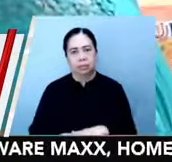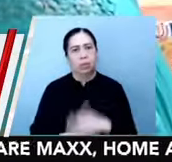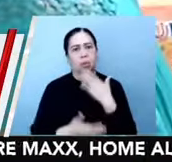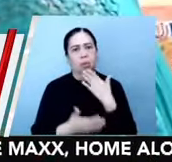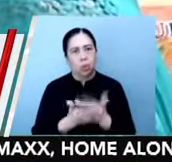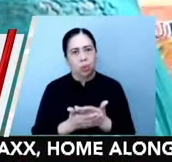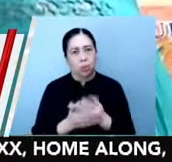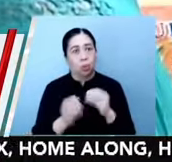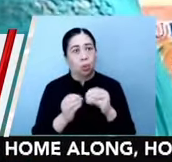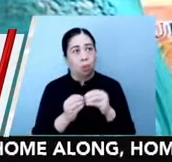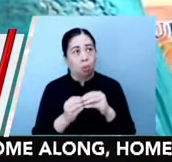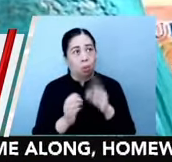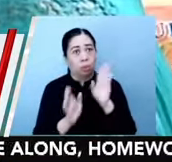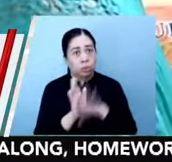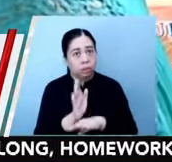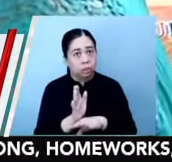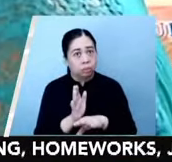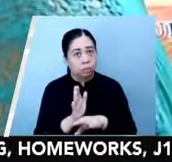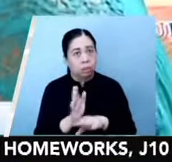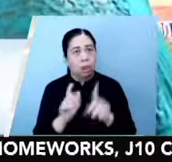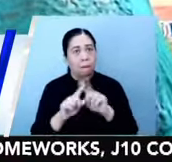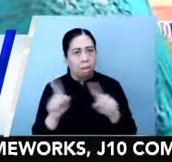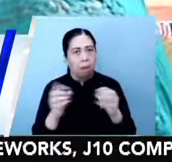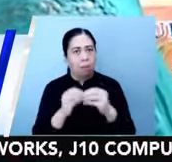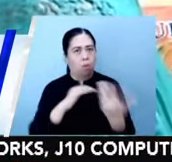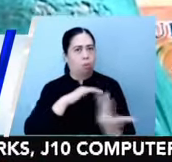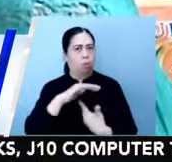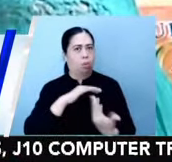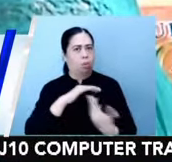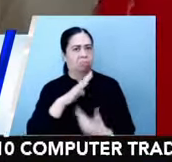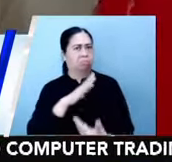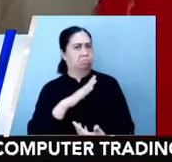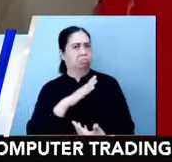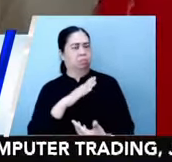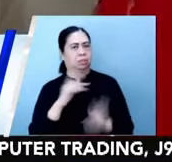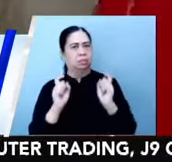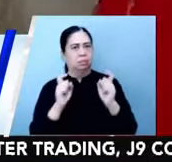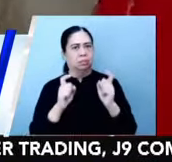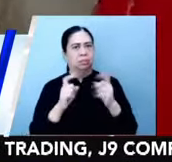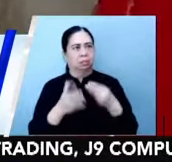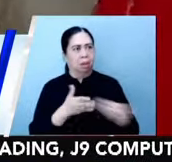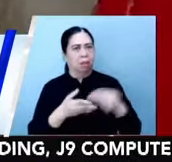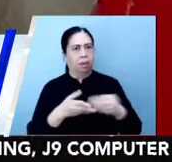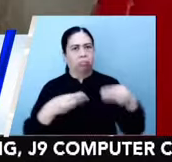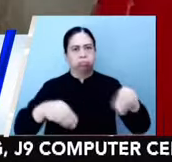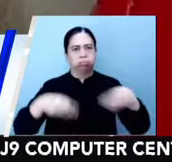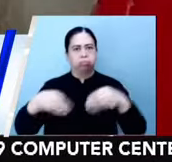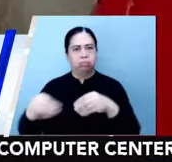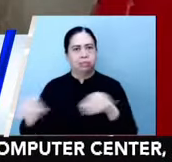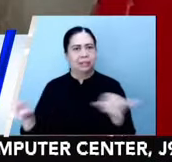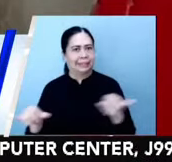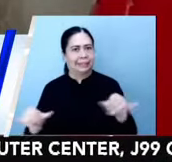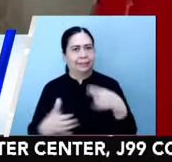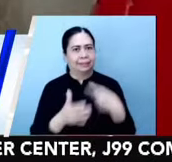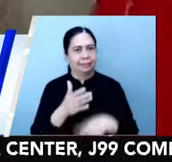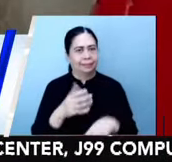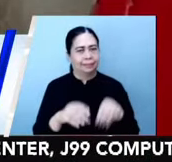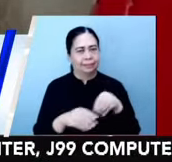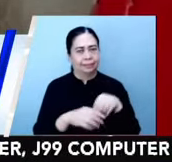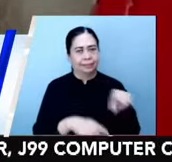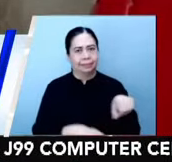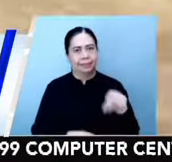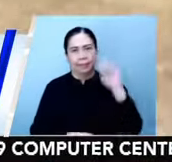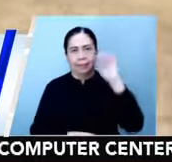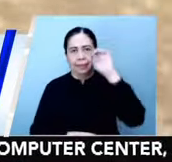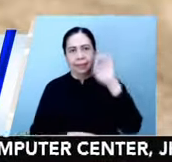po. Sa amin po nagtitinda, maganda rin dahil mabilis ang bentahan po. Ganyan din ang presyuan sa tindahan ni Aling Elvira.